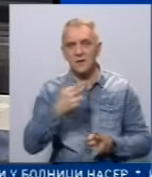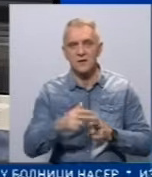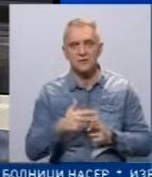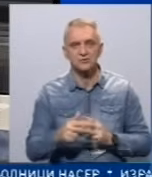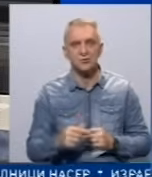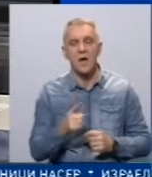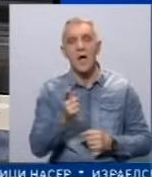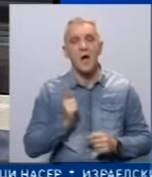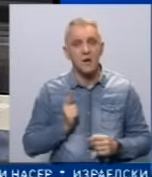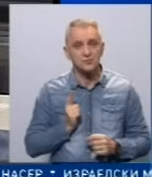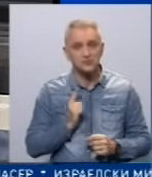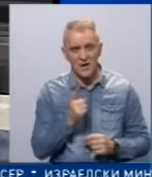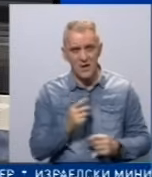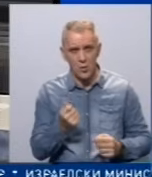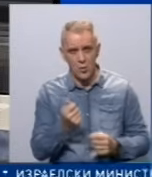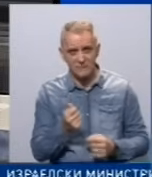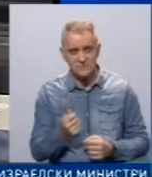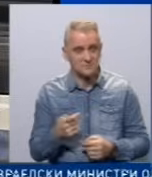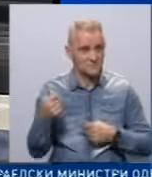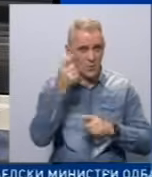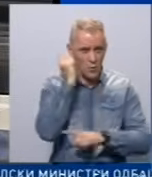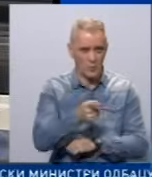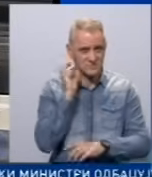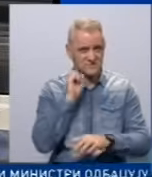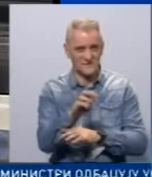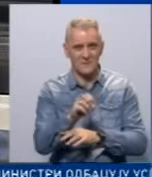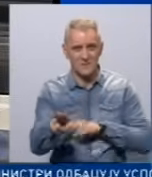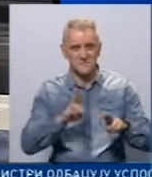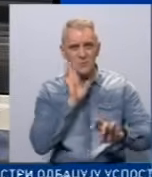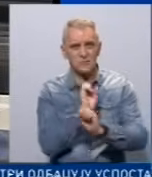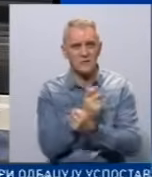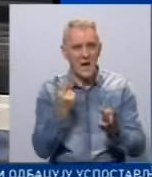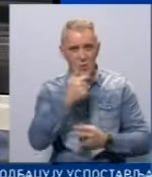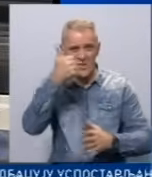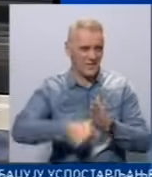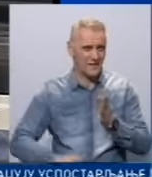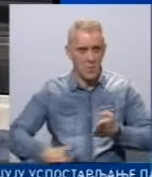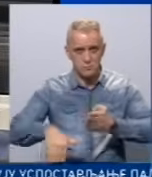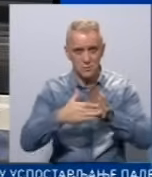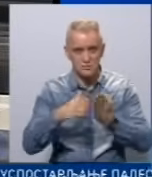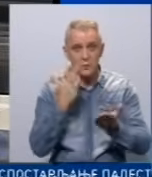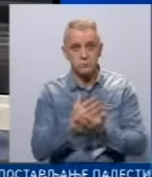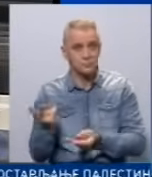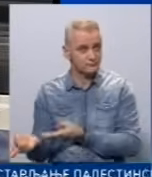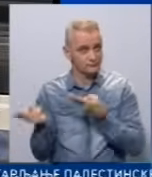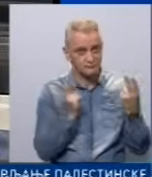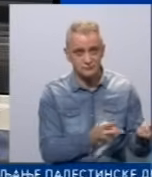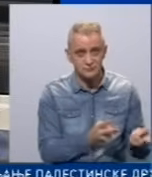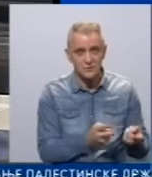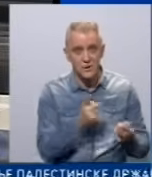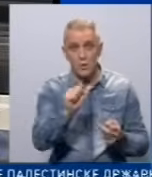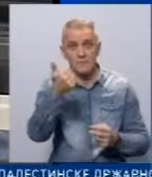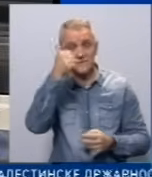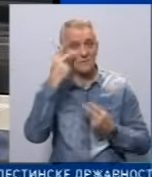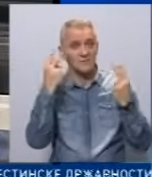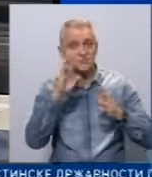dalje nije riješeno. A dok se čeka da novac dodijeljen odlukom Savjeta ministara Bosne i Hercegovine kao jednokratna pomoć bude doznačen,